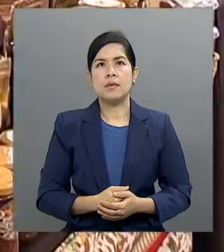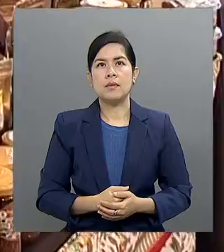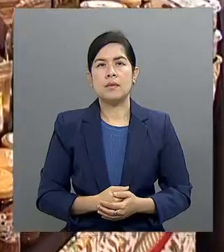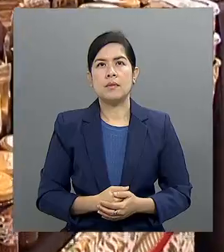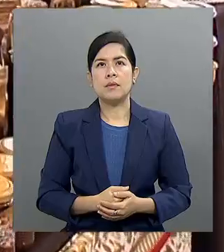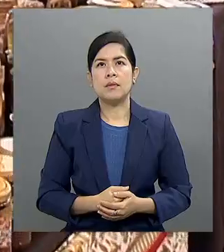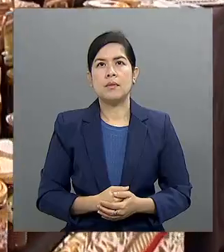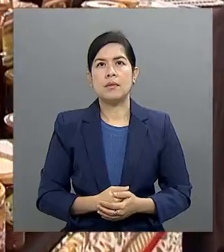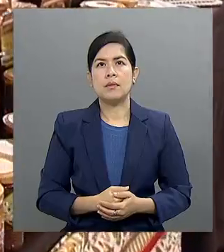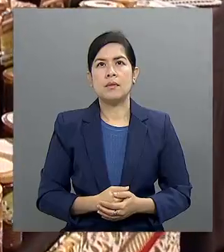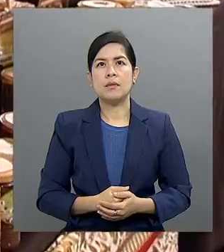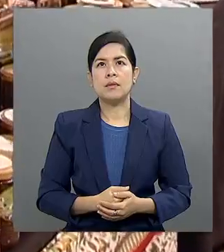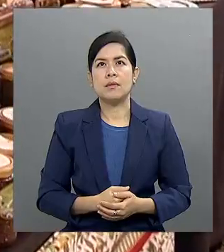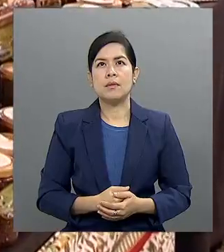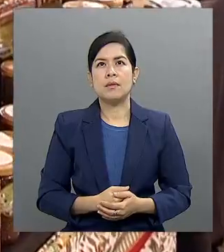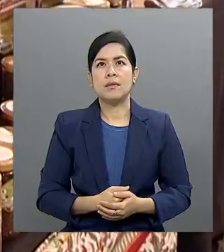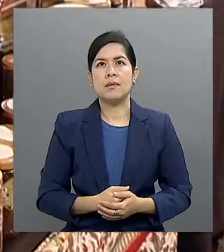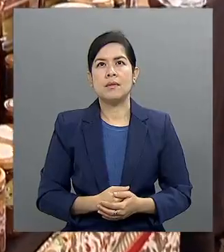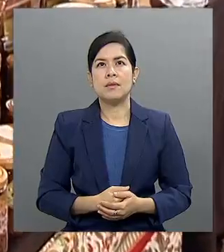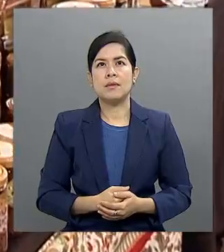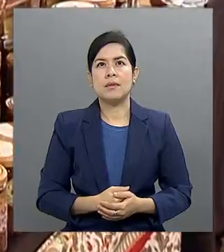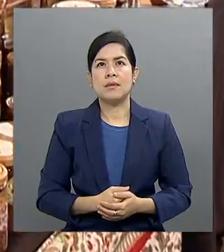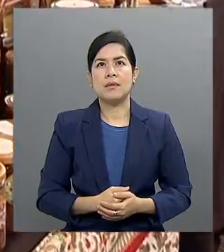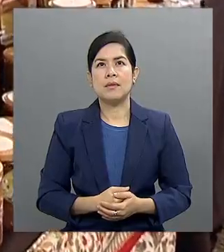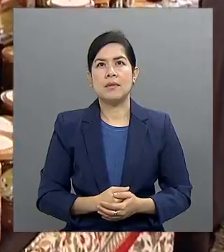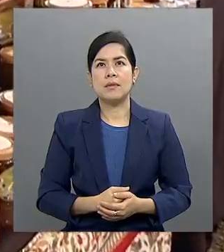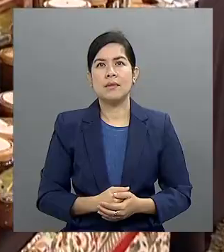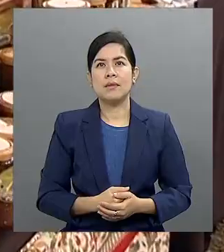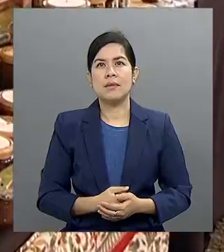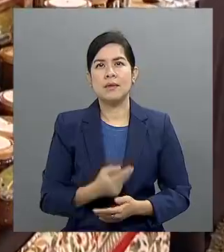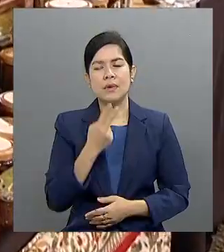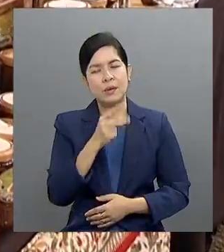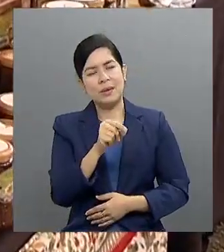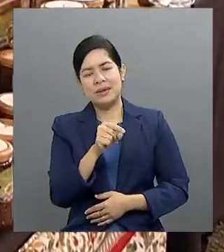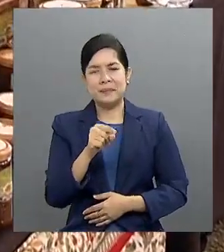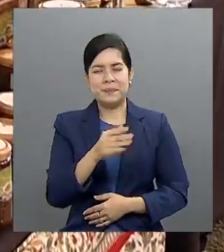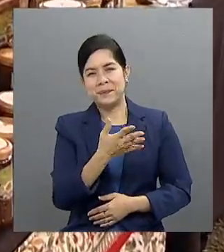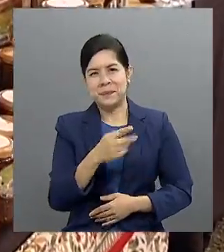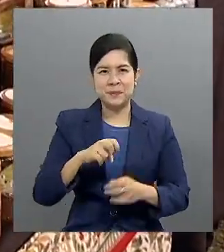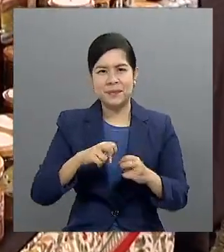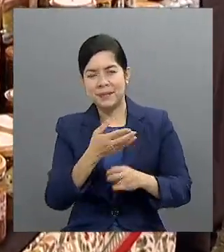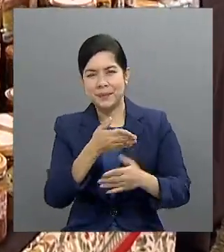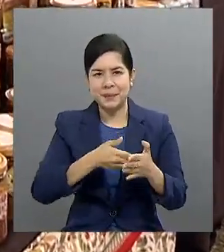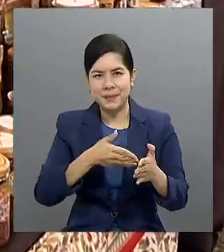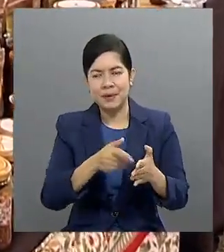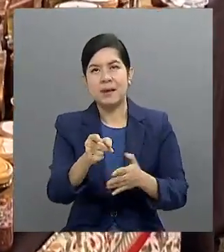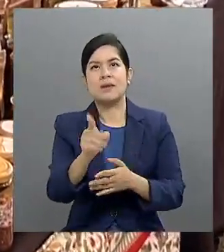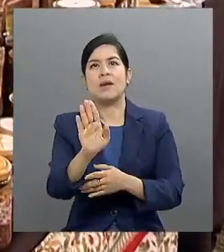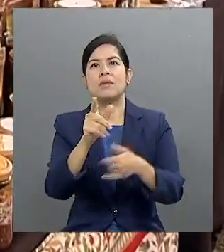ะดูพี่อัมบอกว่าดูทรงพี่ยุ้ยแล้ว ไม่น่ารอด ดูขุกขลักเหลือเกิน เขาต้องตำทีๆ